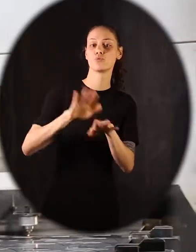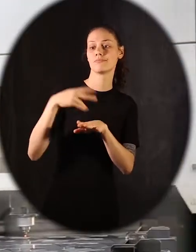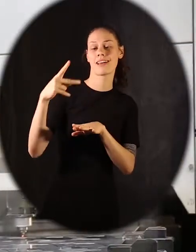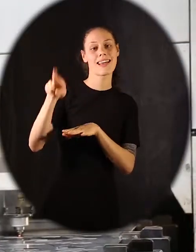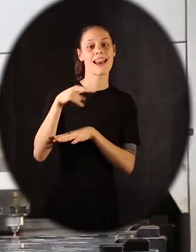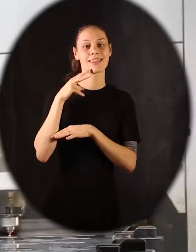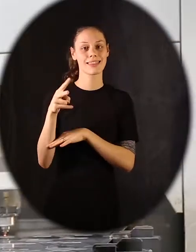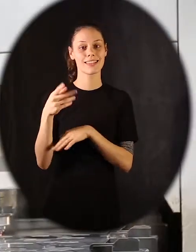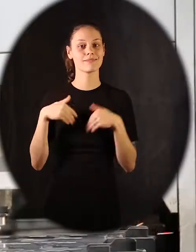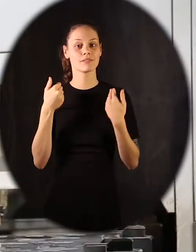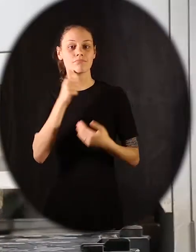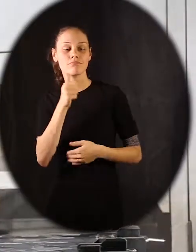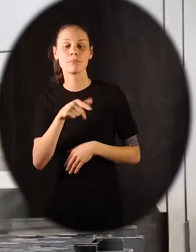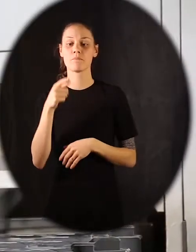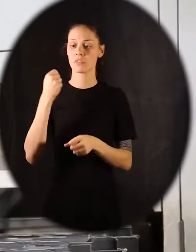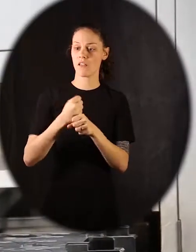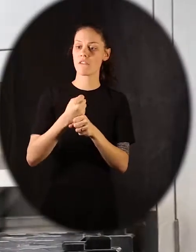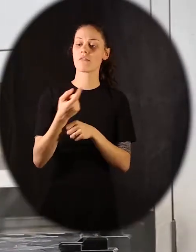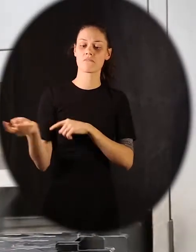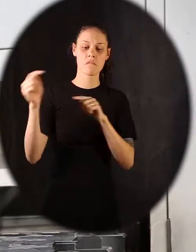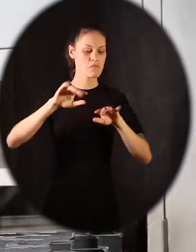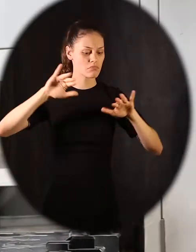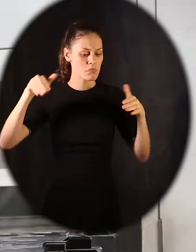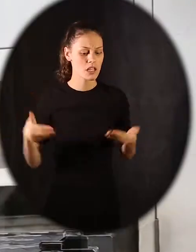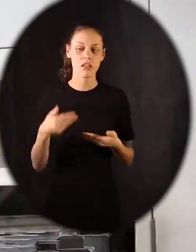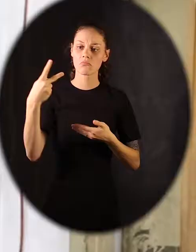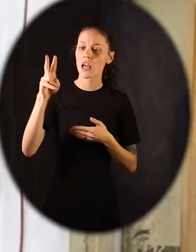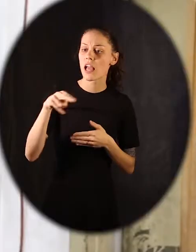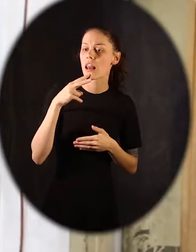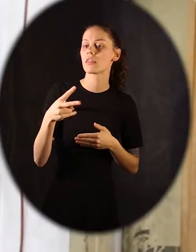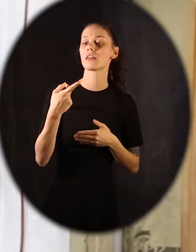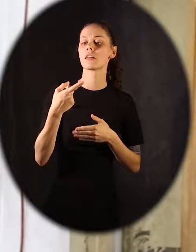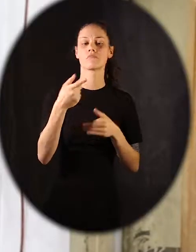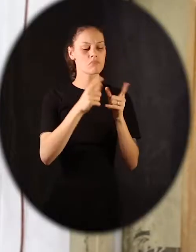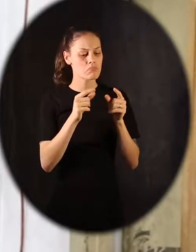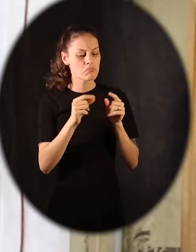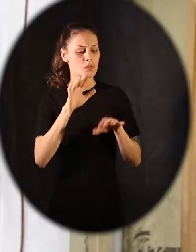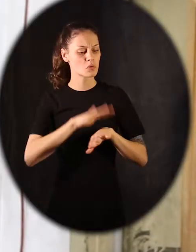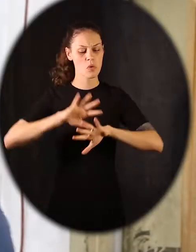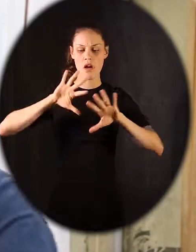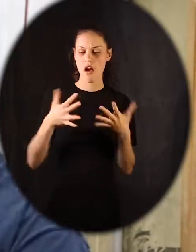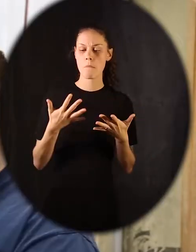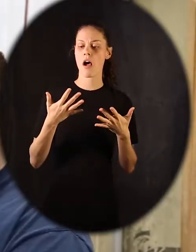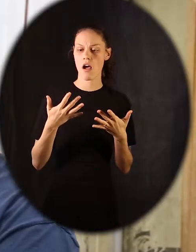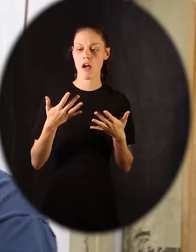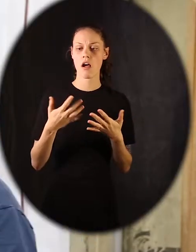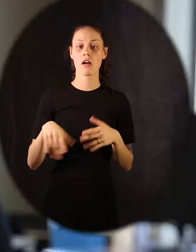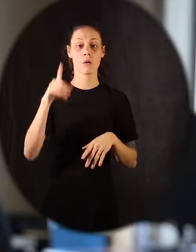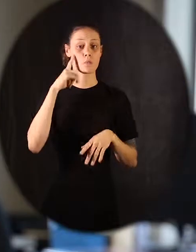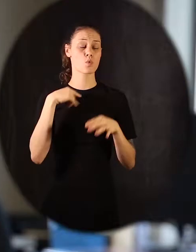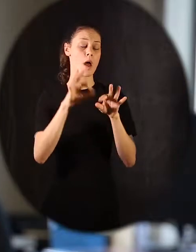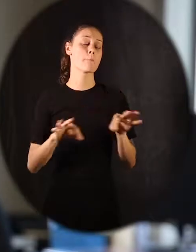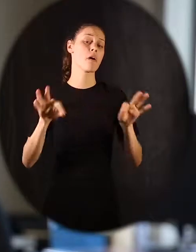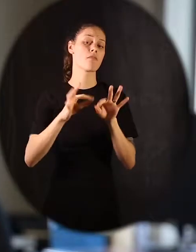à lui. Donc, Equi Travail est venu nous présenter la réalité de Lucien, est venu nous présenter comment on devrait agir. Et nous, ce qui a été